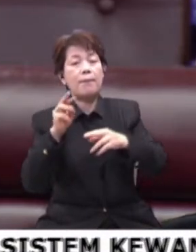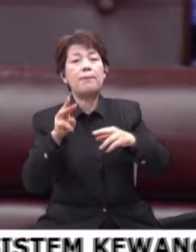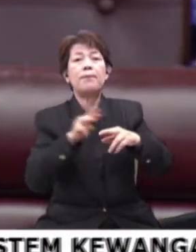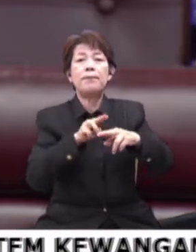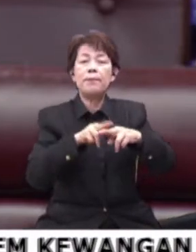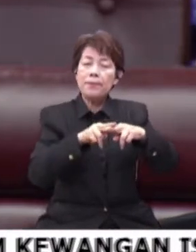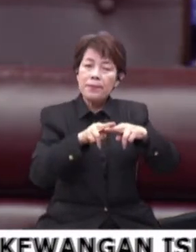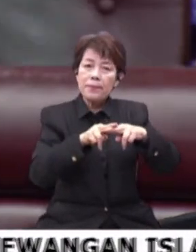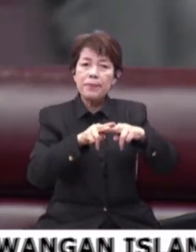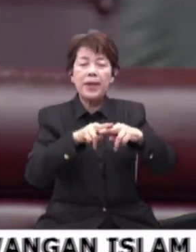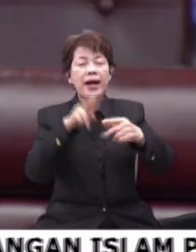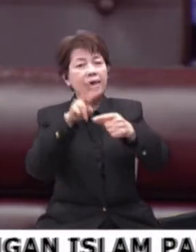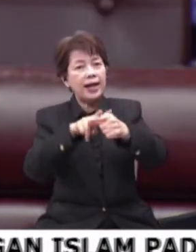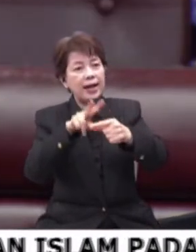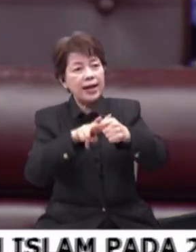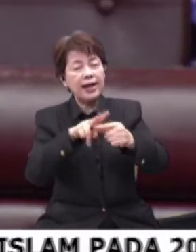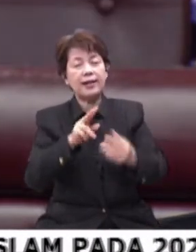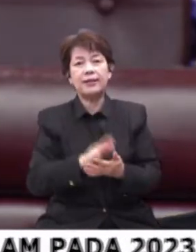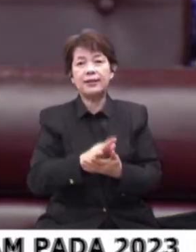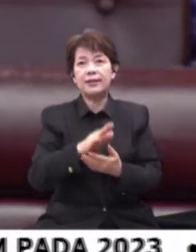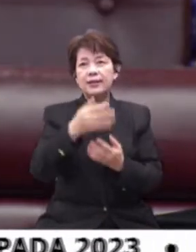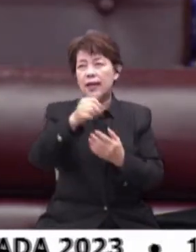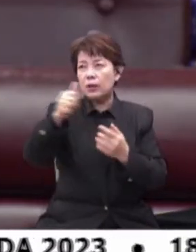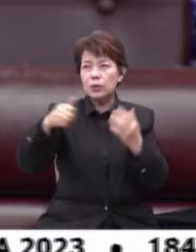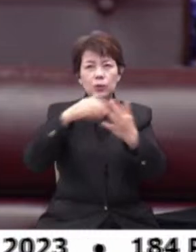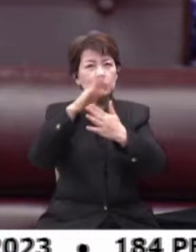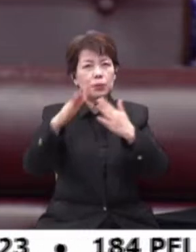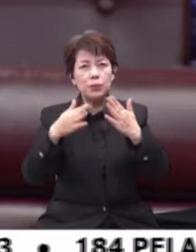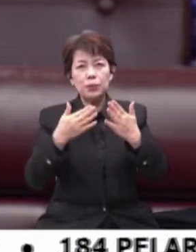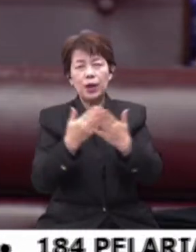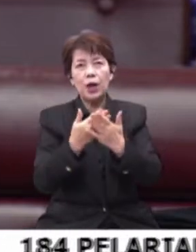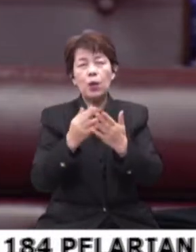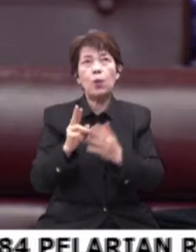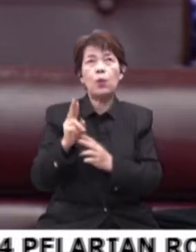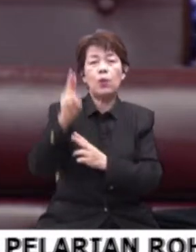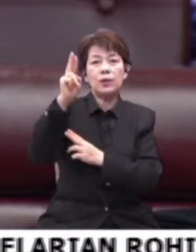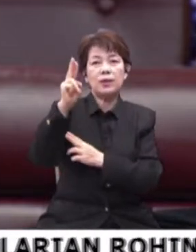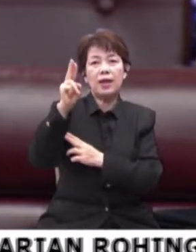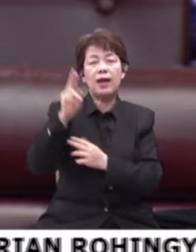sekte Lembah Kelang dan Utara serta Utara